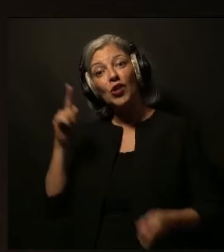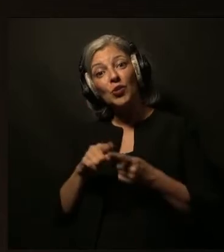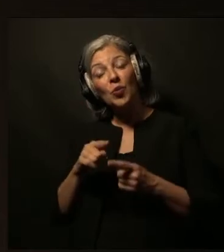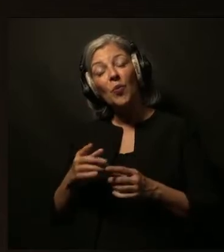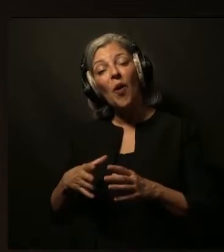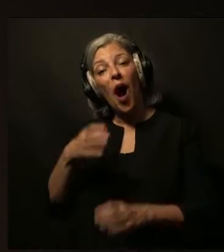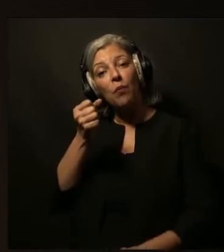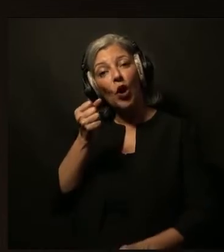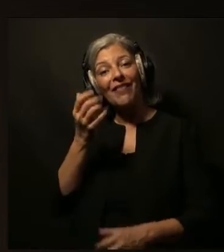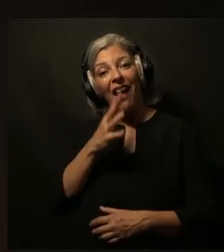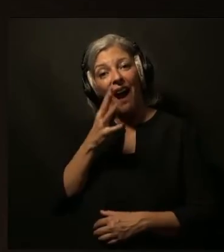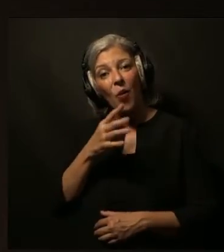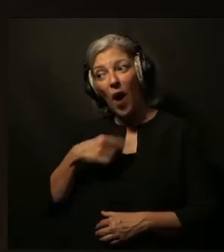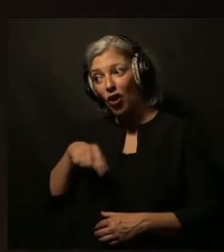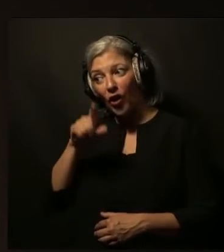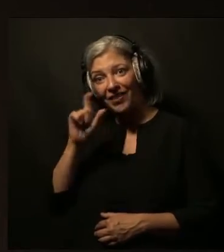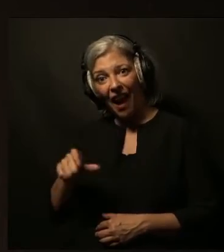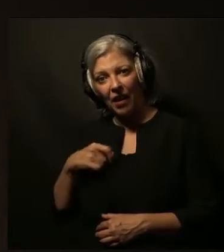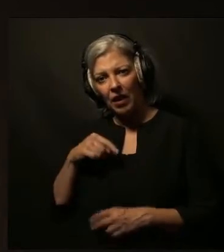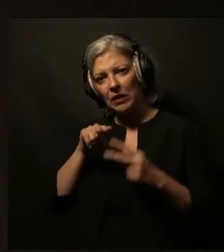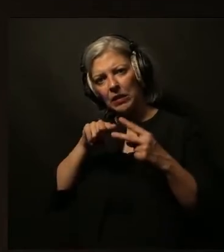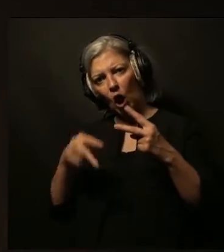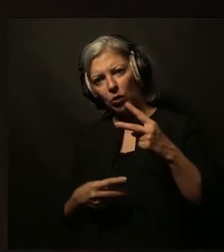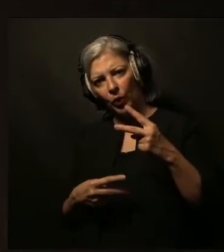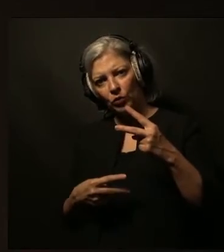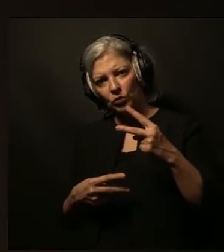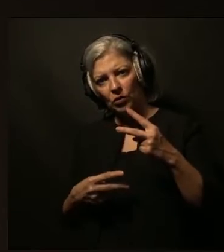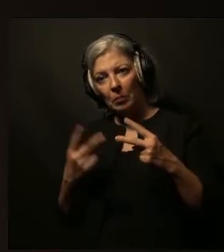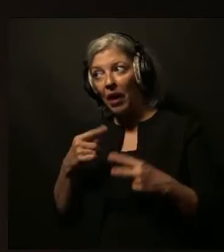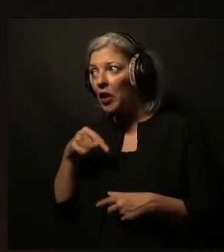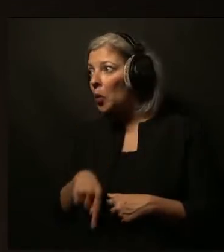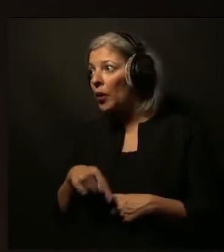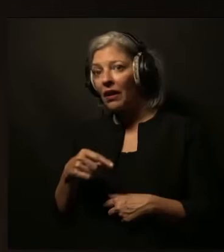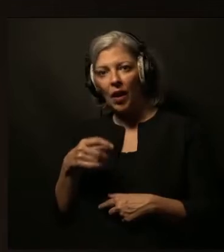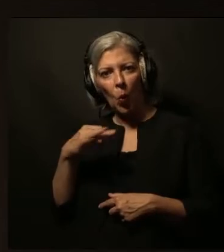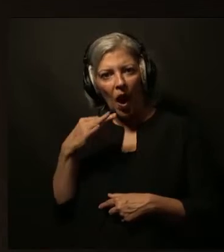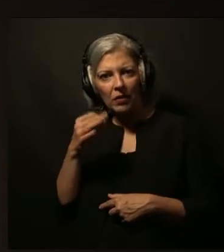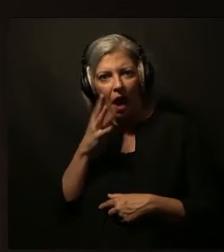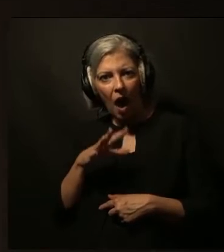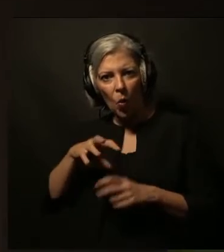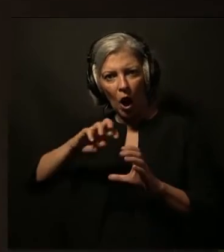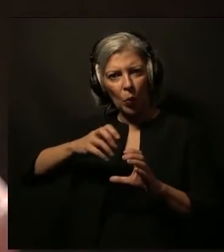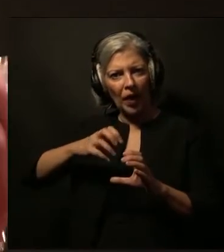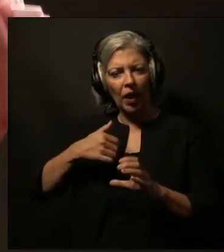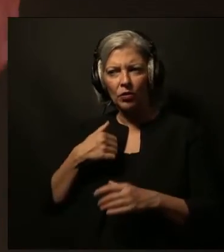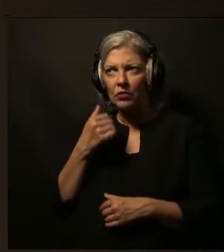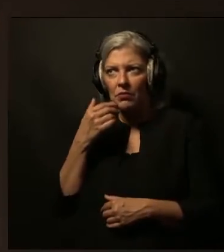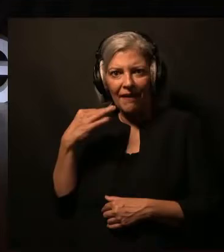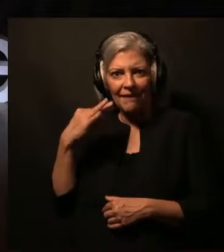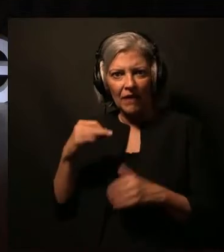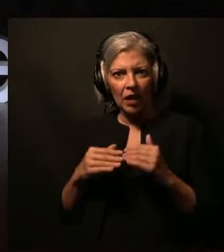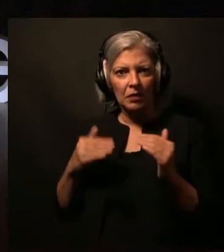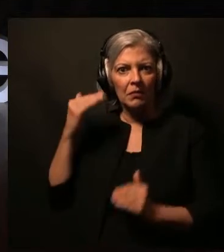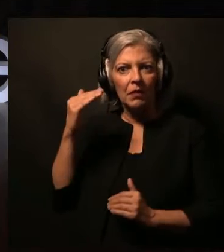bottiglia nonostante abbiamo in gran parte dei paese una qualità dell'acqua molto elevata e possiamo